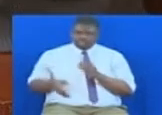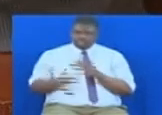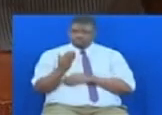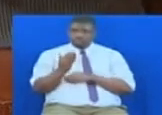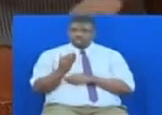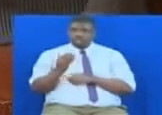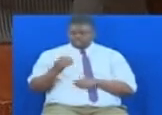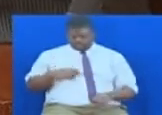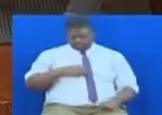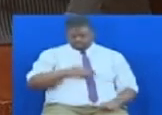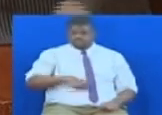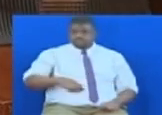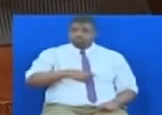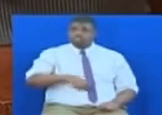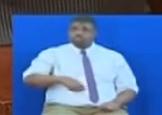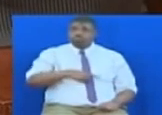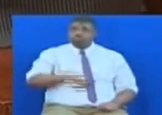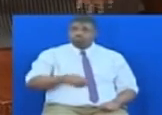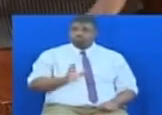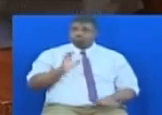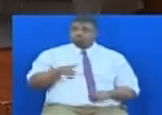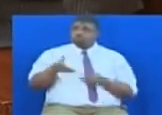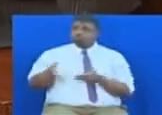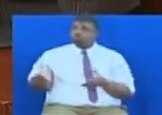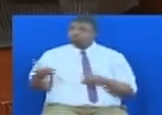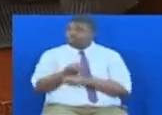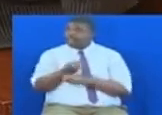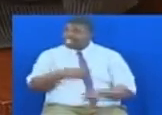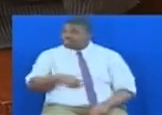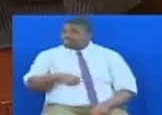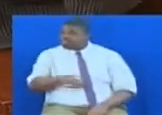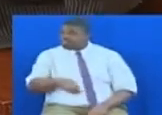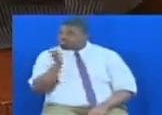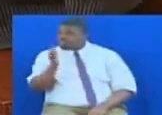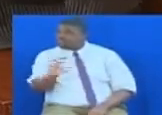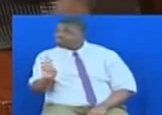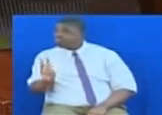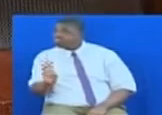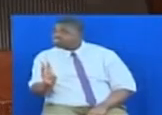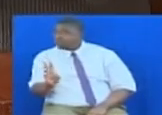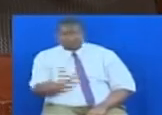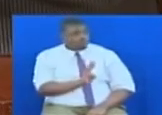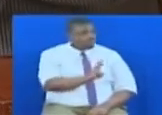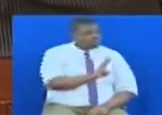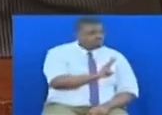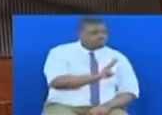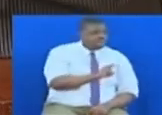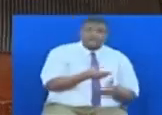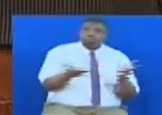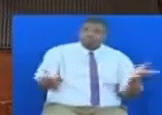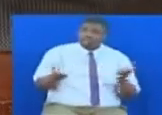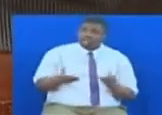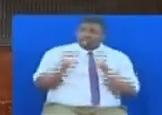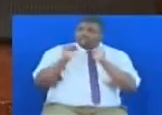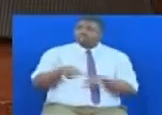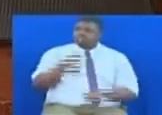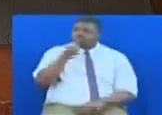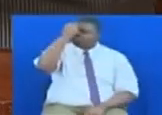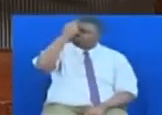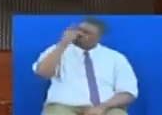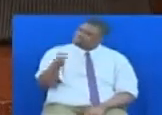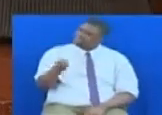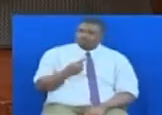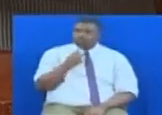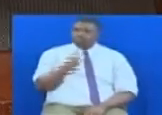wa kipindupindu. Niambieni mwaka huu tumepata kipindupindu wapi? Kwa hiyo lazima mwelewe kwamba tunaposema Dr.